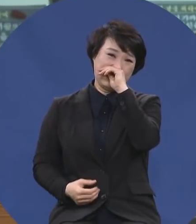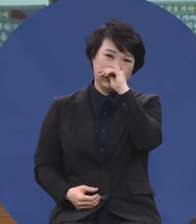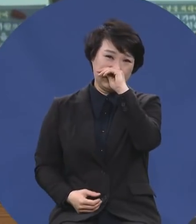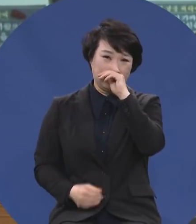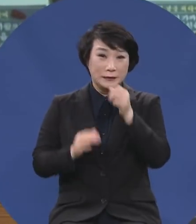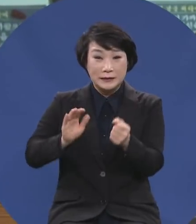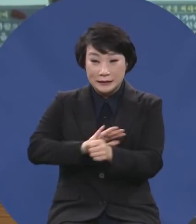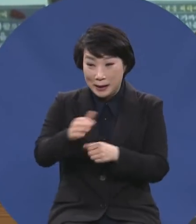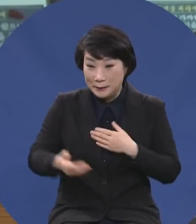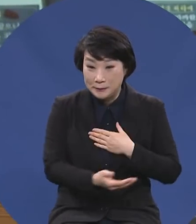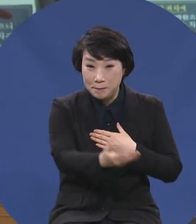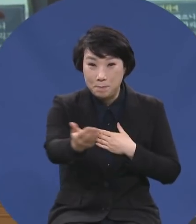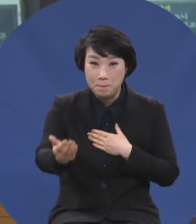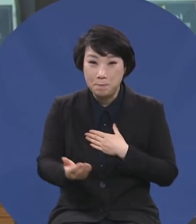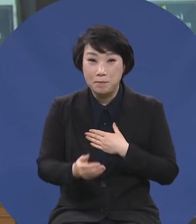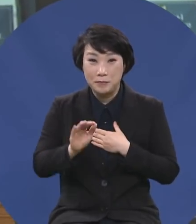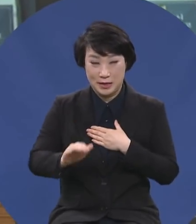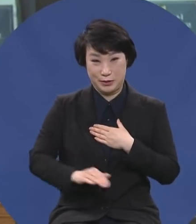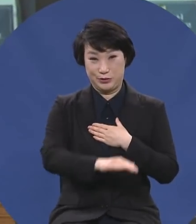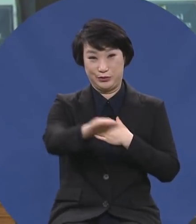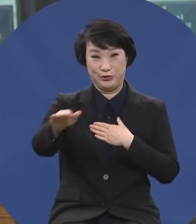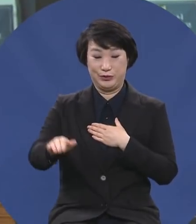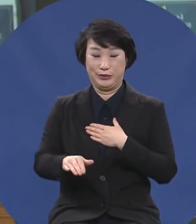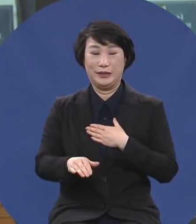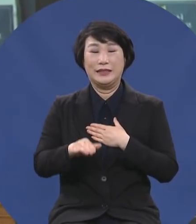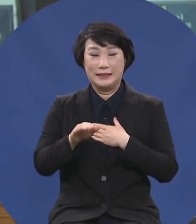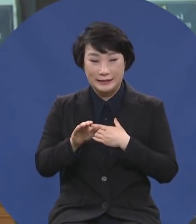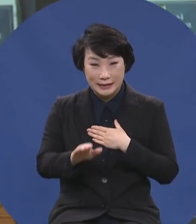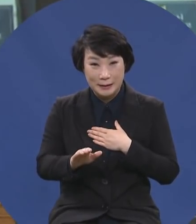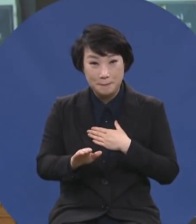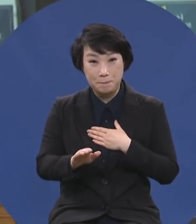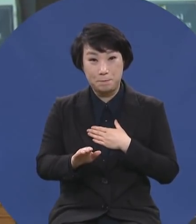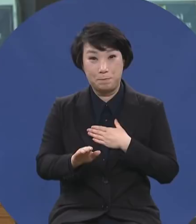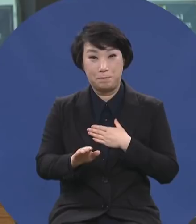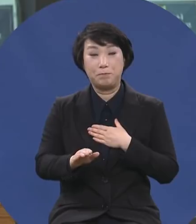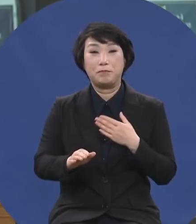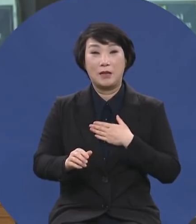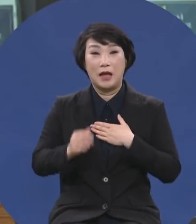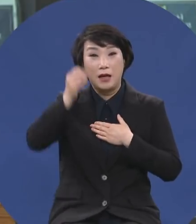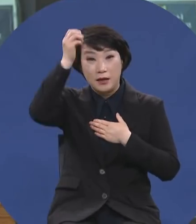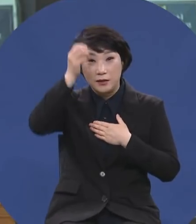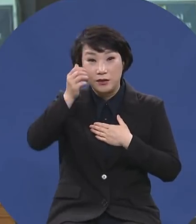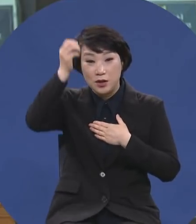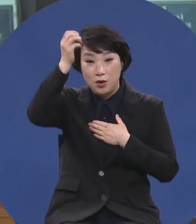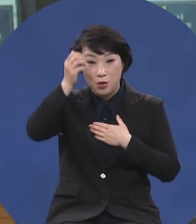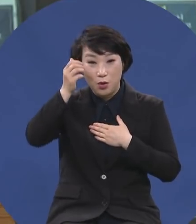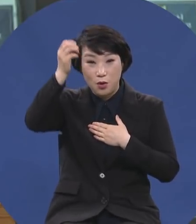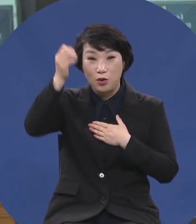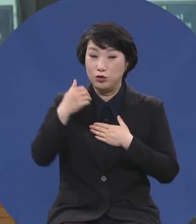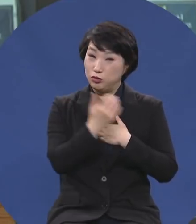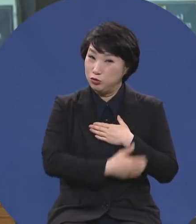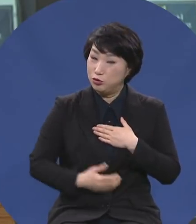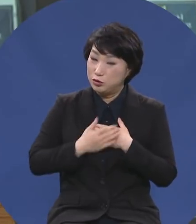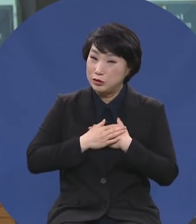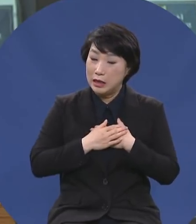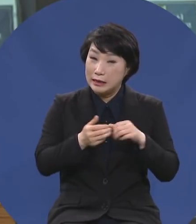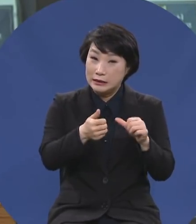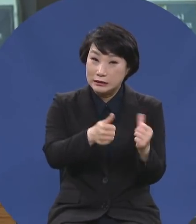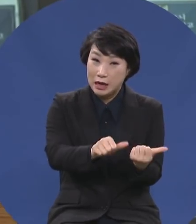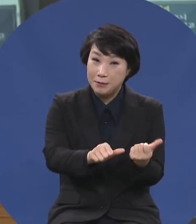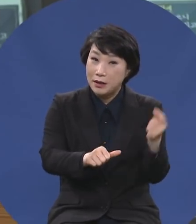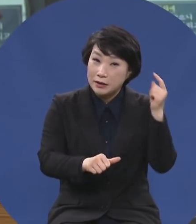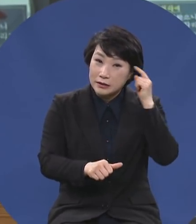사랑하는 여러분, 우리는 절대로 내 영혼을 육신의